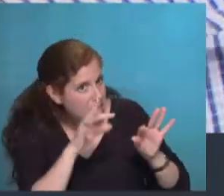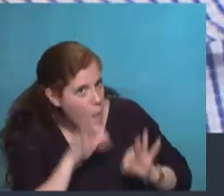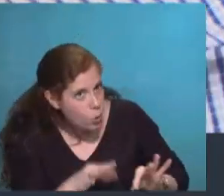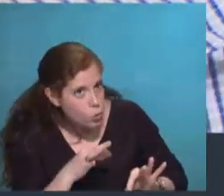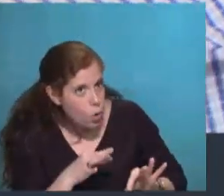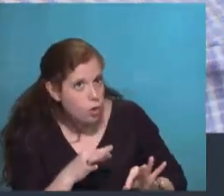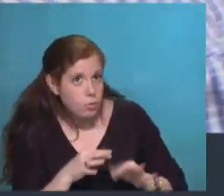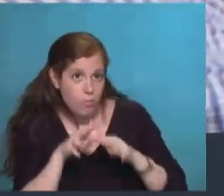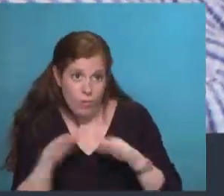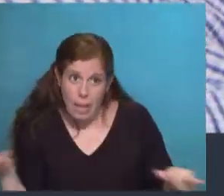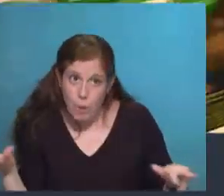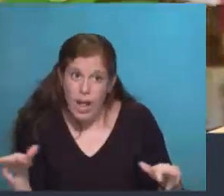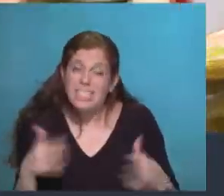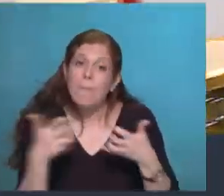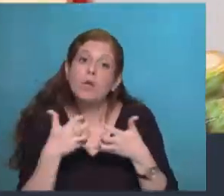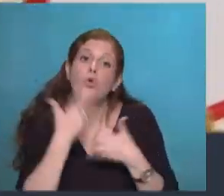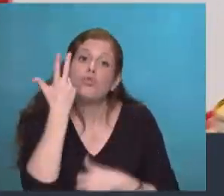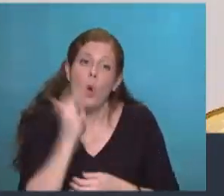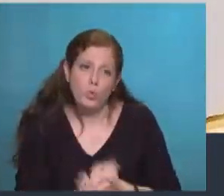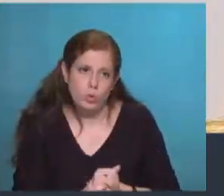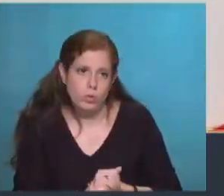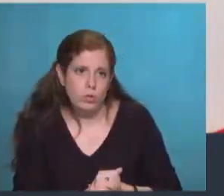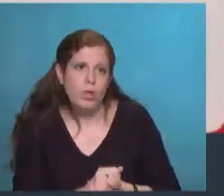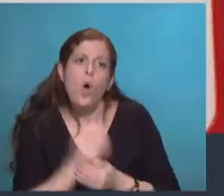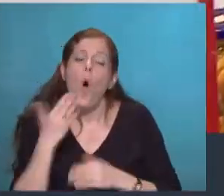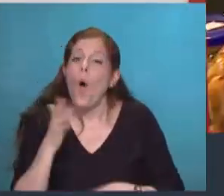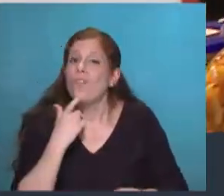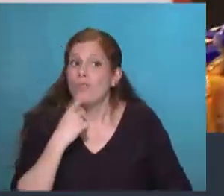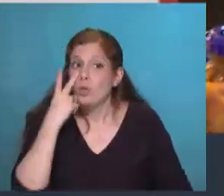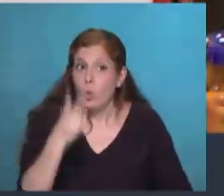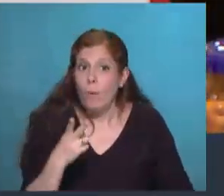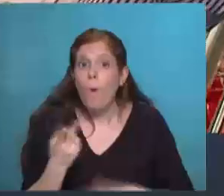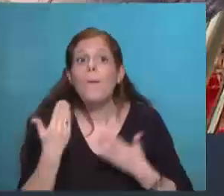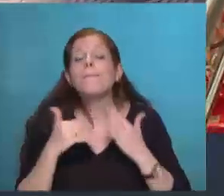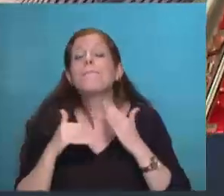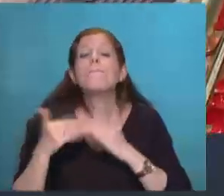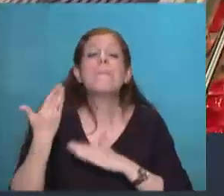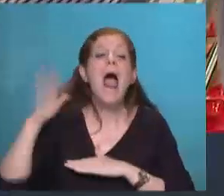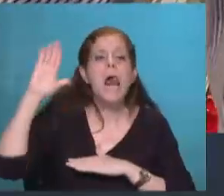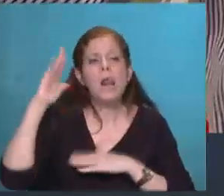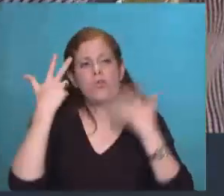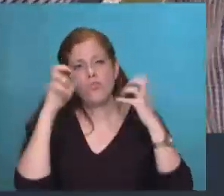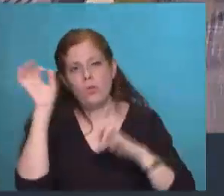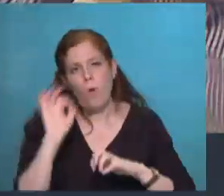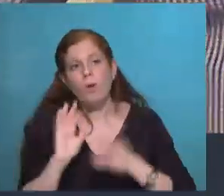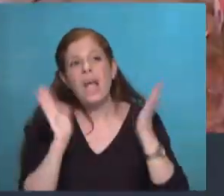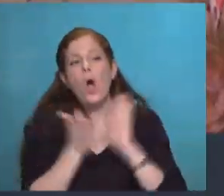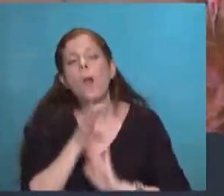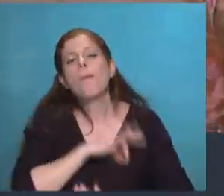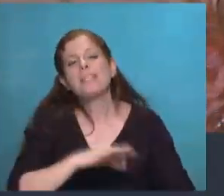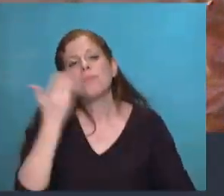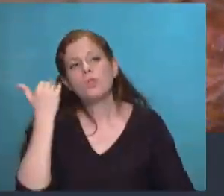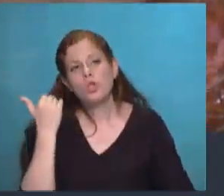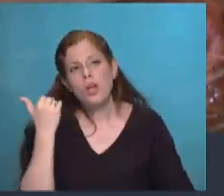מפוזר בכל הארץ, רק באשדוד יש 3. רוב הגבינות שאתה רואה פה, מעל 80%, זה הכל מברית המועצות לשעבר.